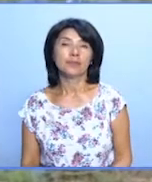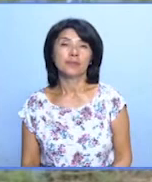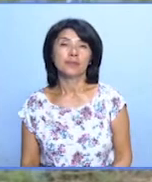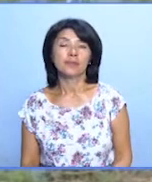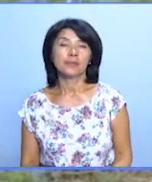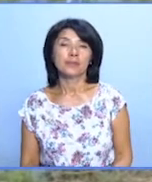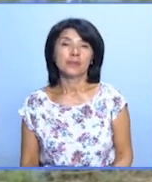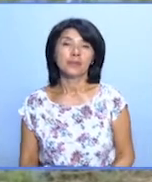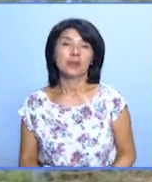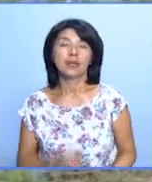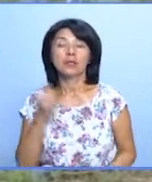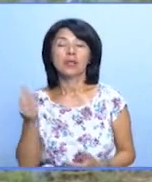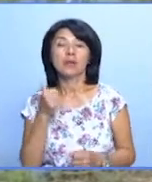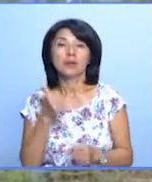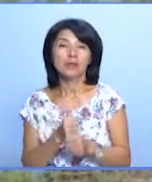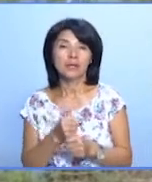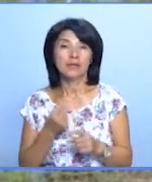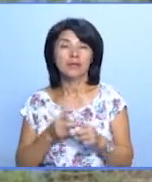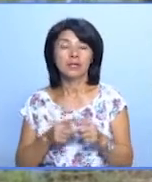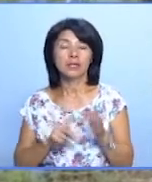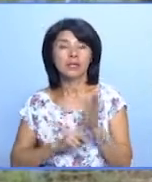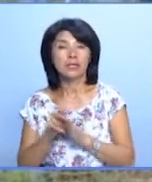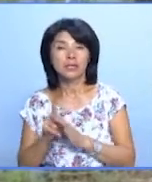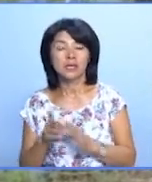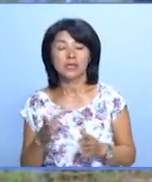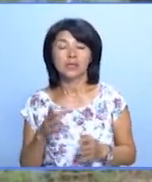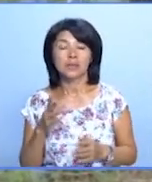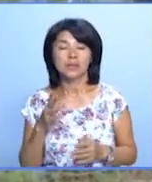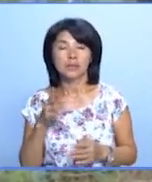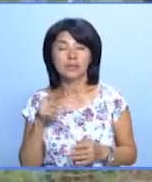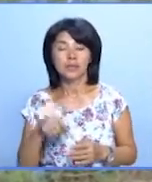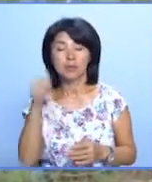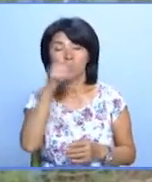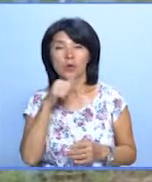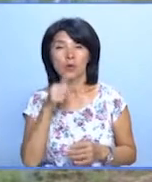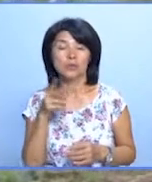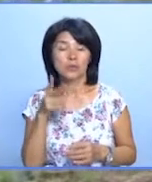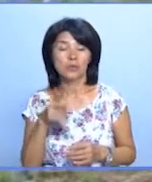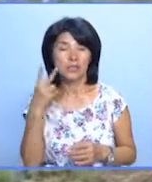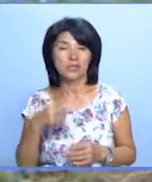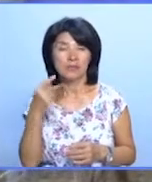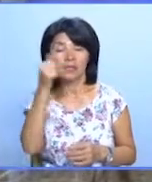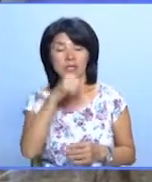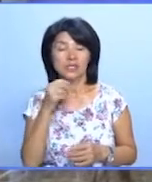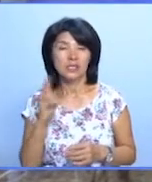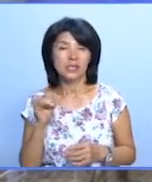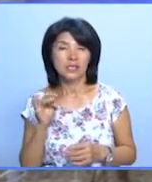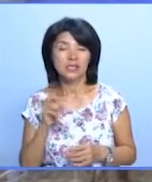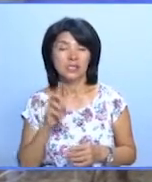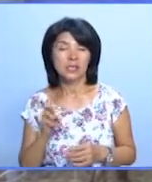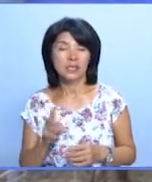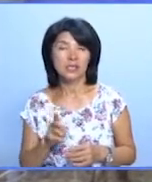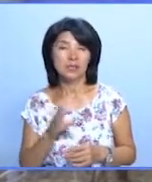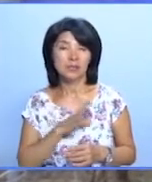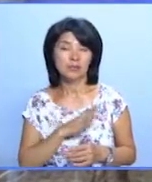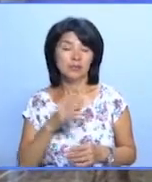Бас муфтияттың бастамасымен биыл құрбан 2020.кз сайты іске қосылды. Сол арқылы онлайн тапсырыс беріп, құрбандық шалынды. Осы